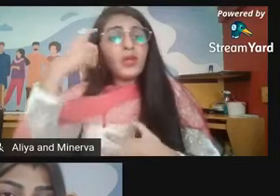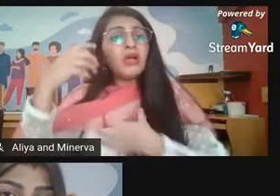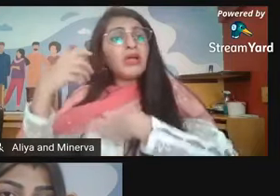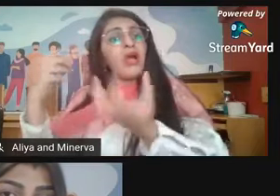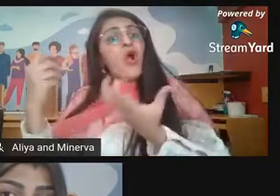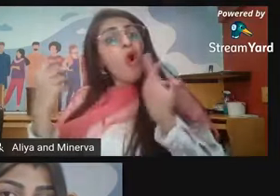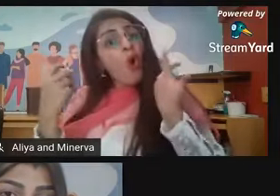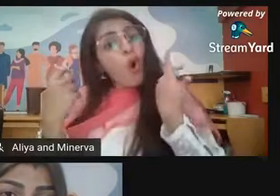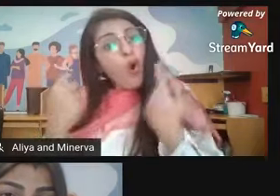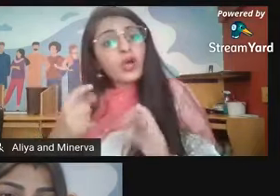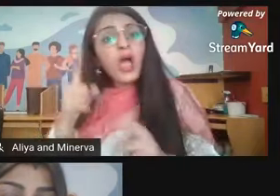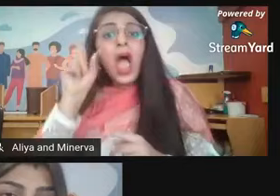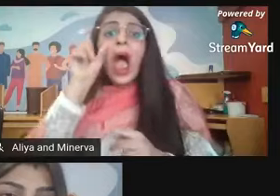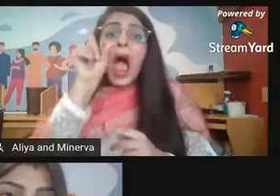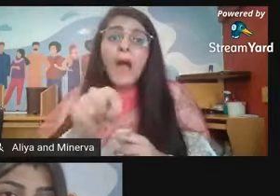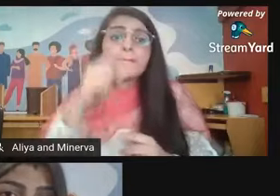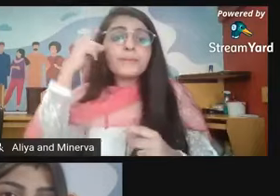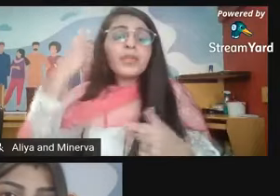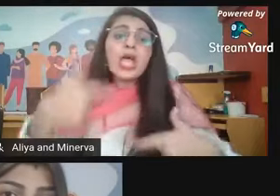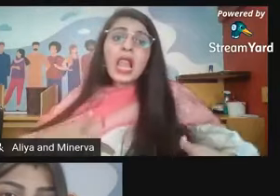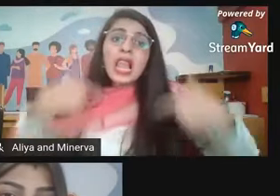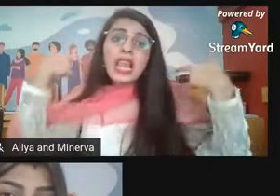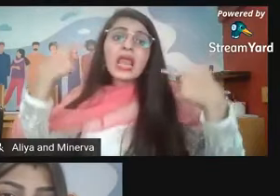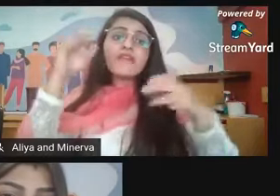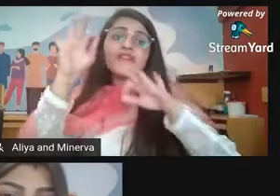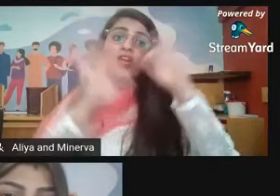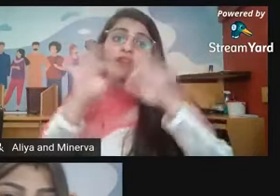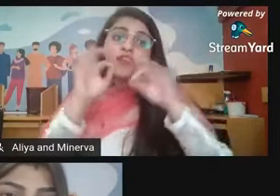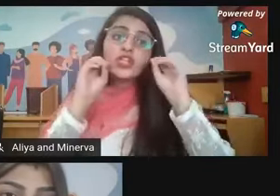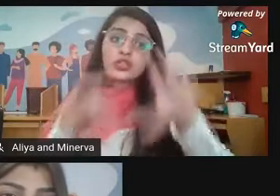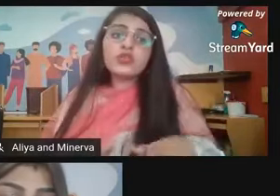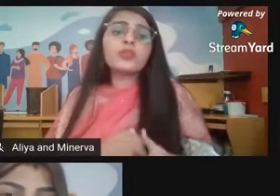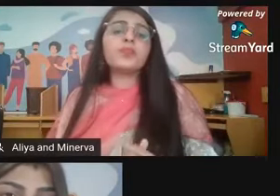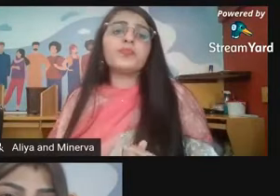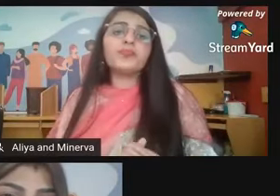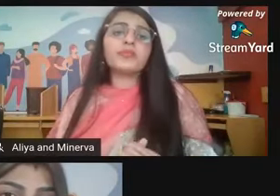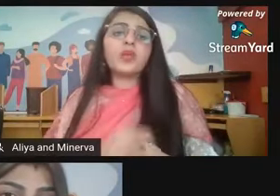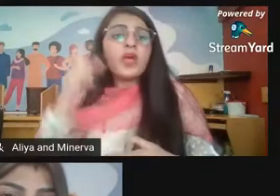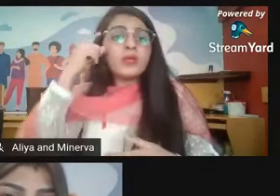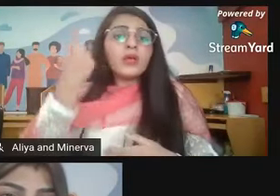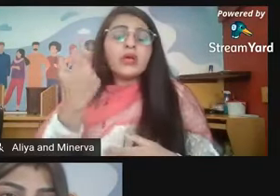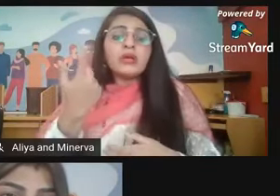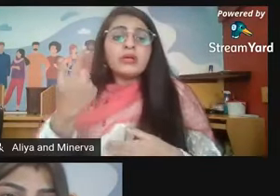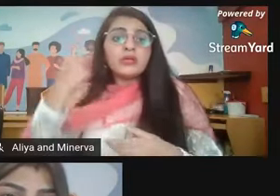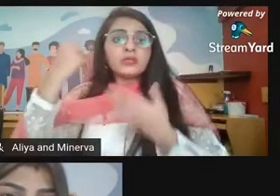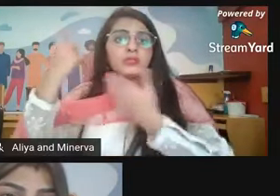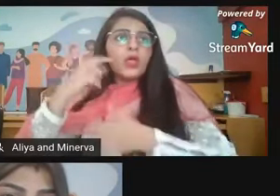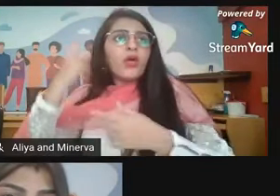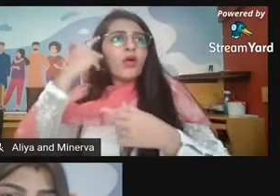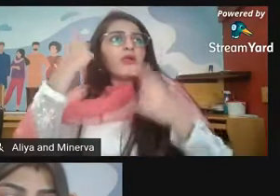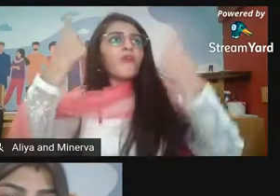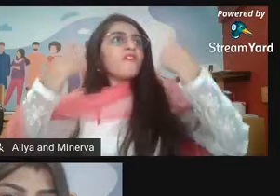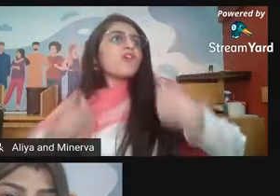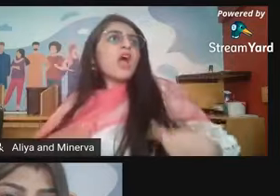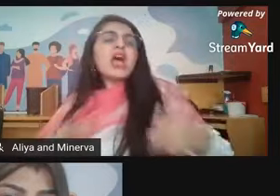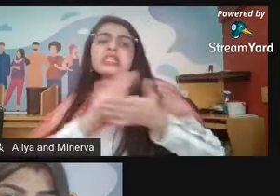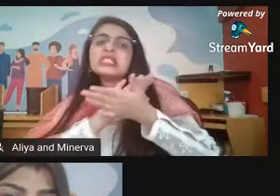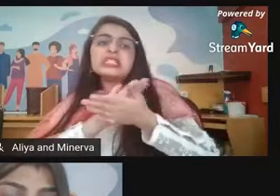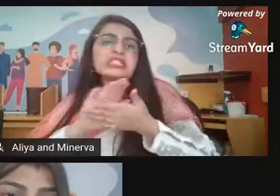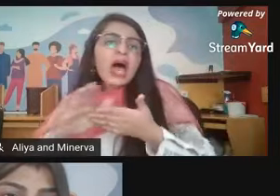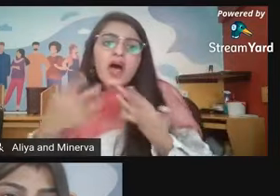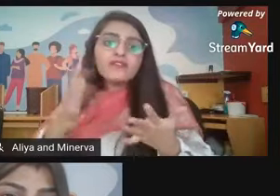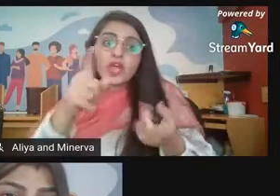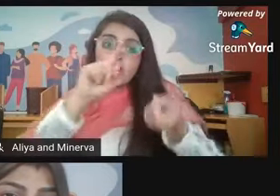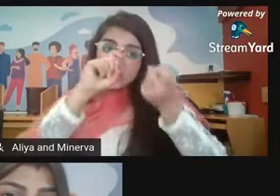आपकी जान बचाने के लिए तो आप जिंदगी भर एक डिसफिगरमेंट के साथ रहेंगे, ऐसा नहीं है। देयर आर ऑप्शंस अवेलेबल टू रिकंस्ट्रक्ट